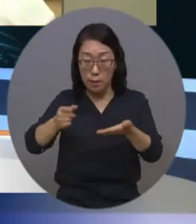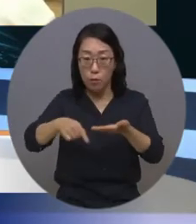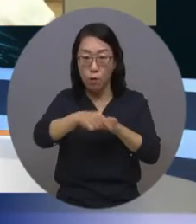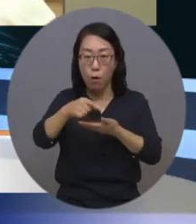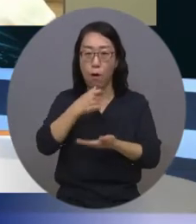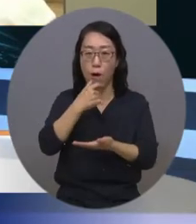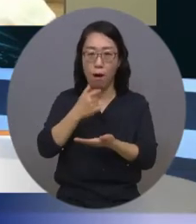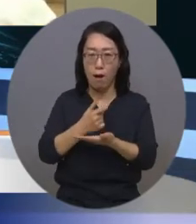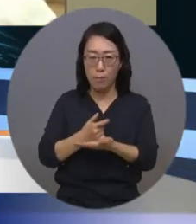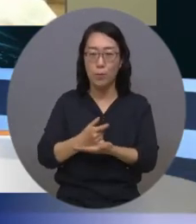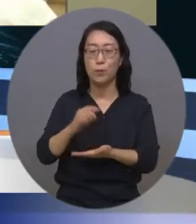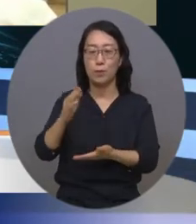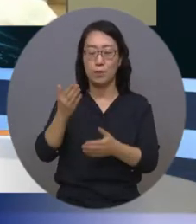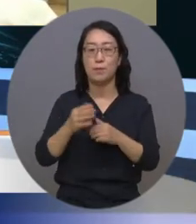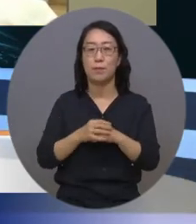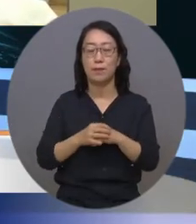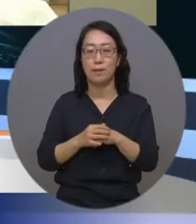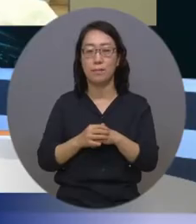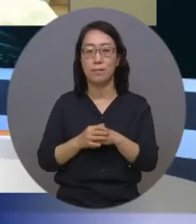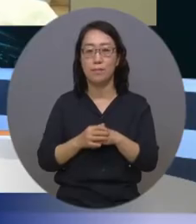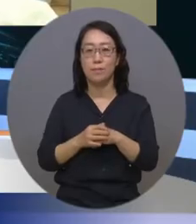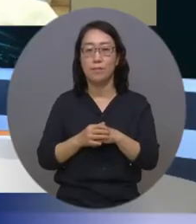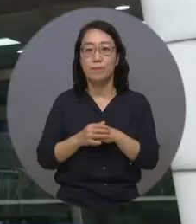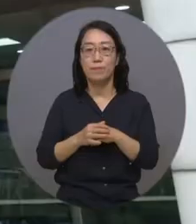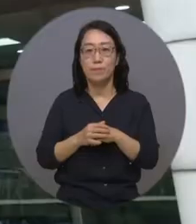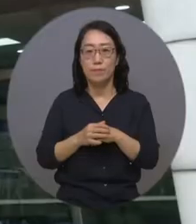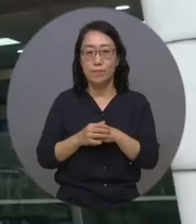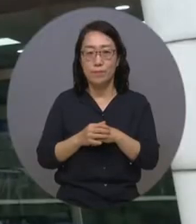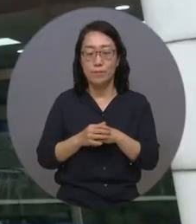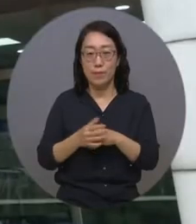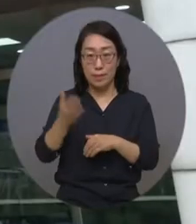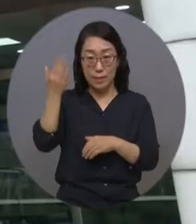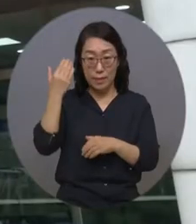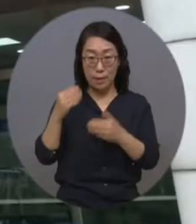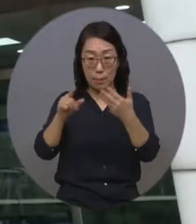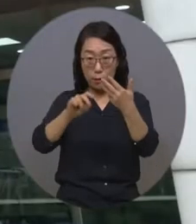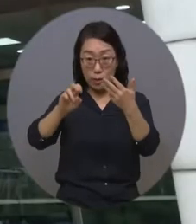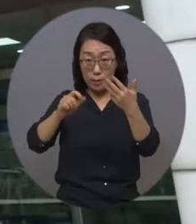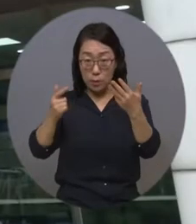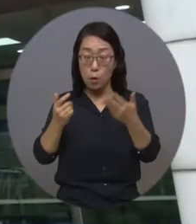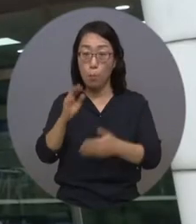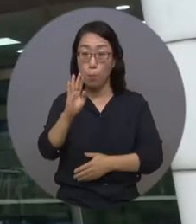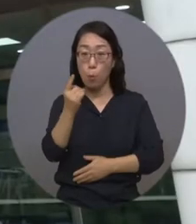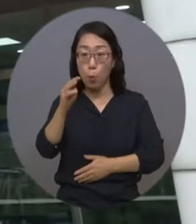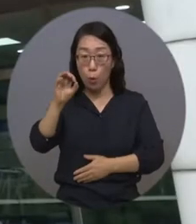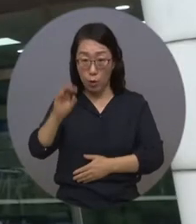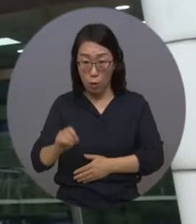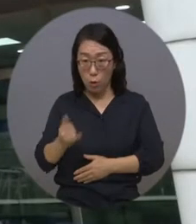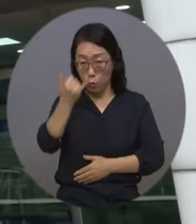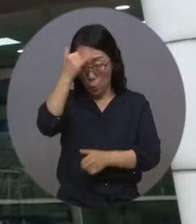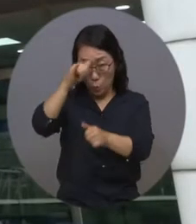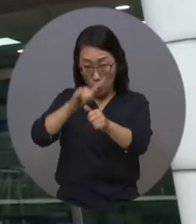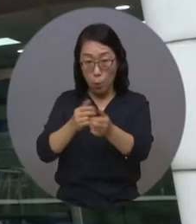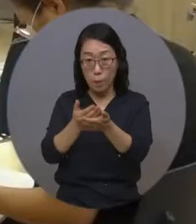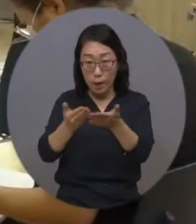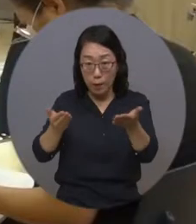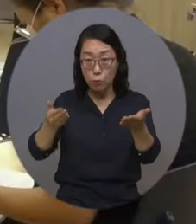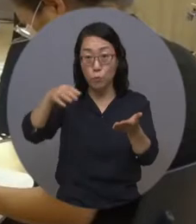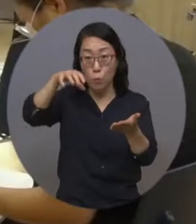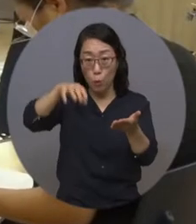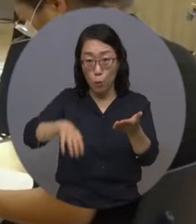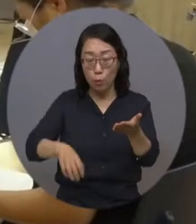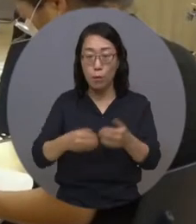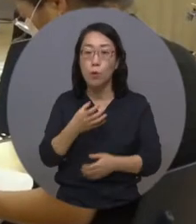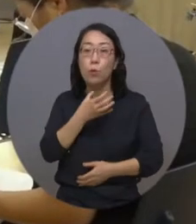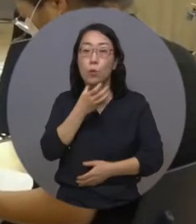선사했습니다. 조은빈 기자가 전합니다. 지난 26일 보령효 나눔복지센터 다목적실에서